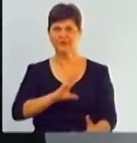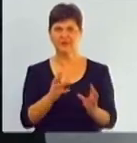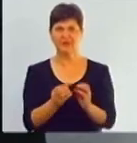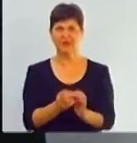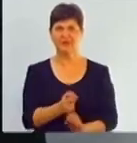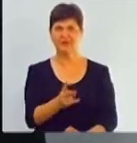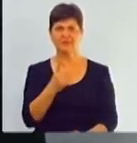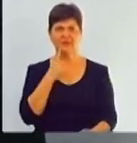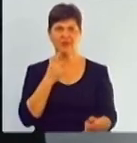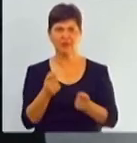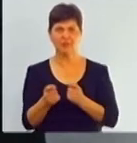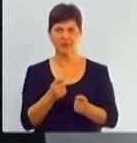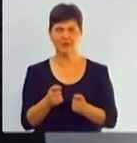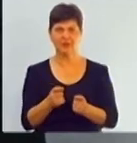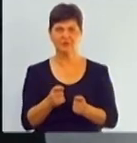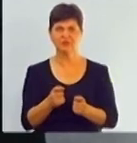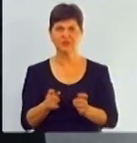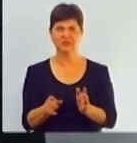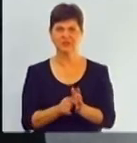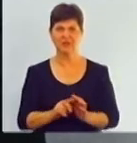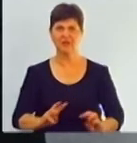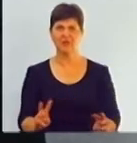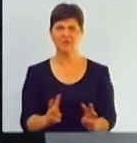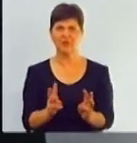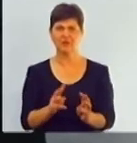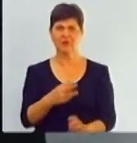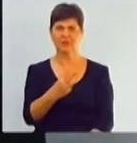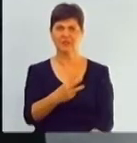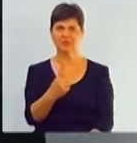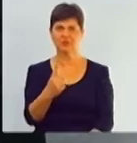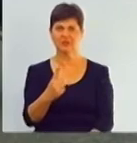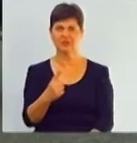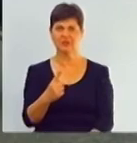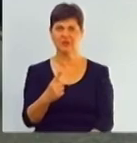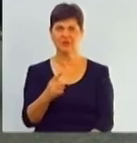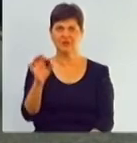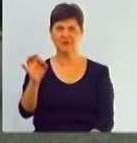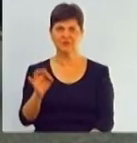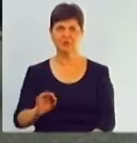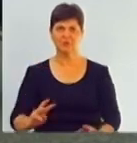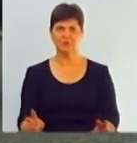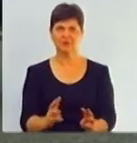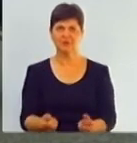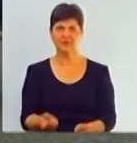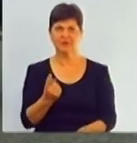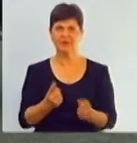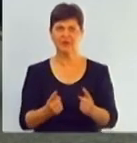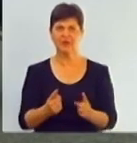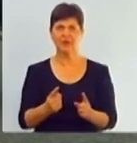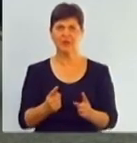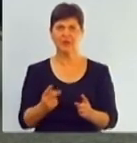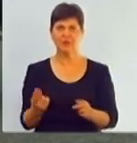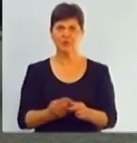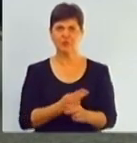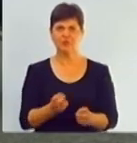необережне поводження з вогнем. 31% пожеж виникає від такої причини, як порушення правил пожежної безпеки